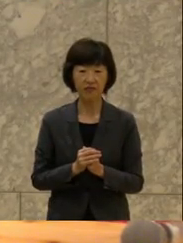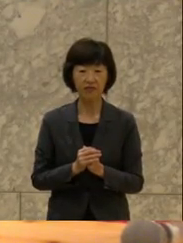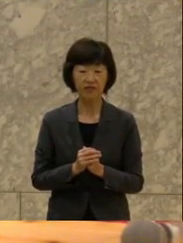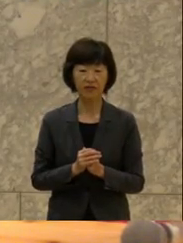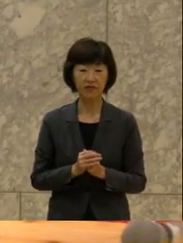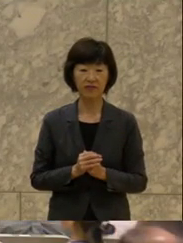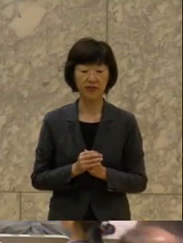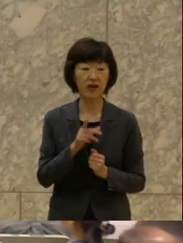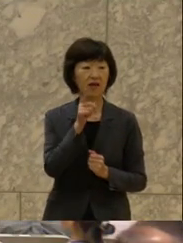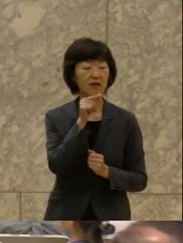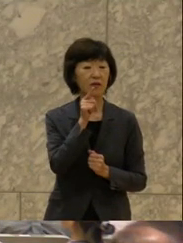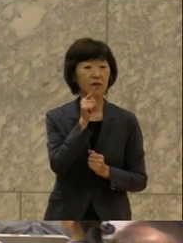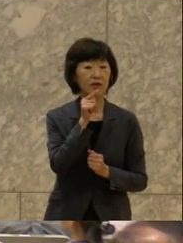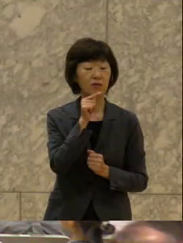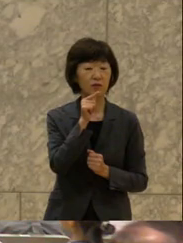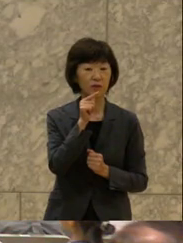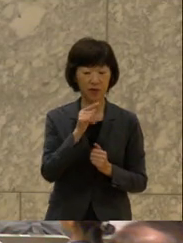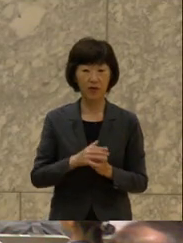世界陸上に出るにあたって感じてきました